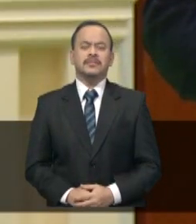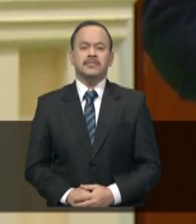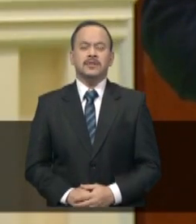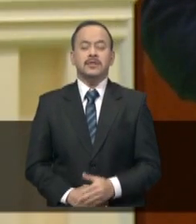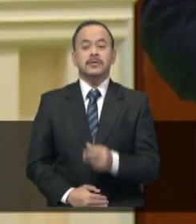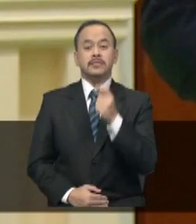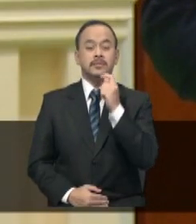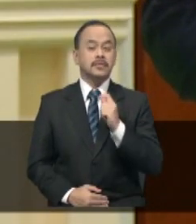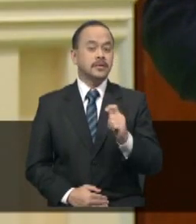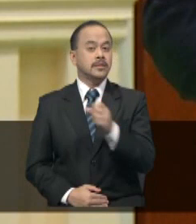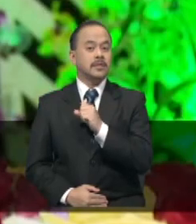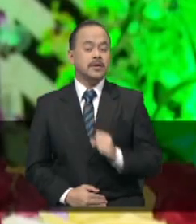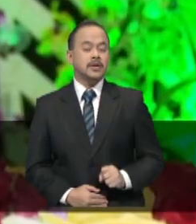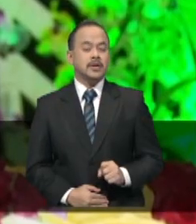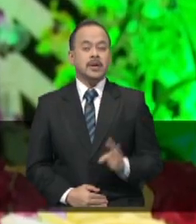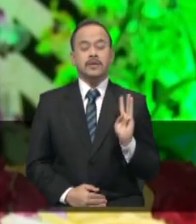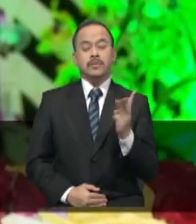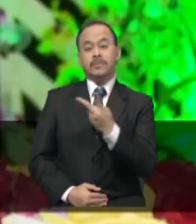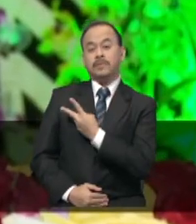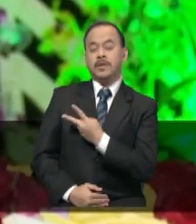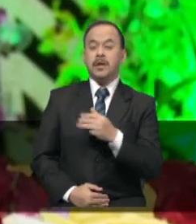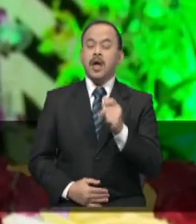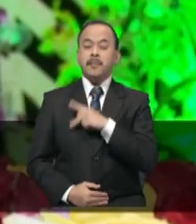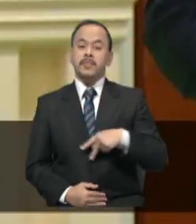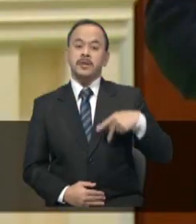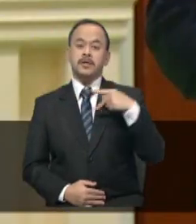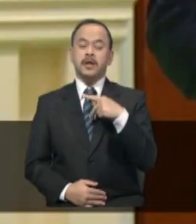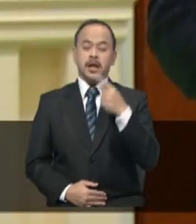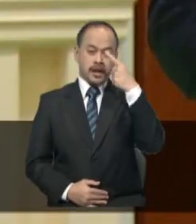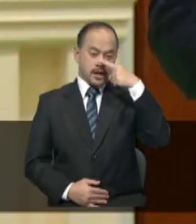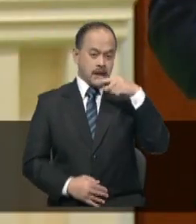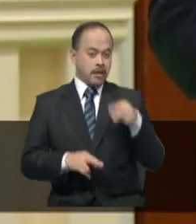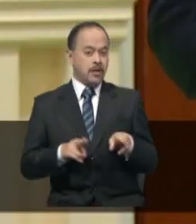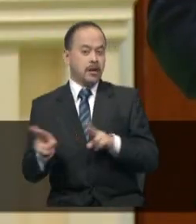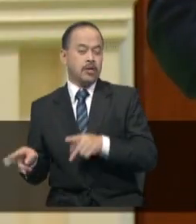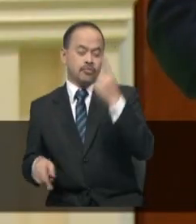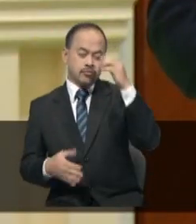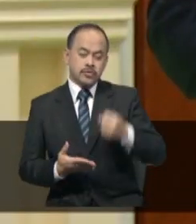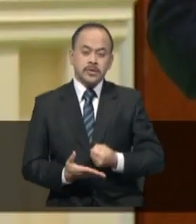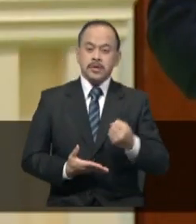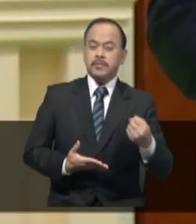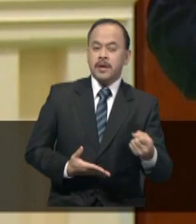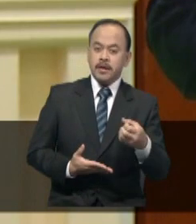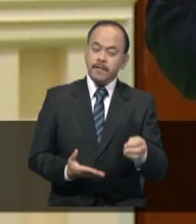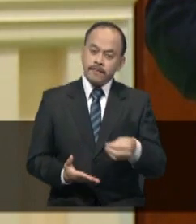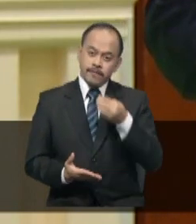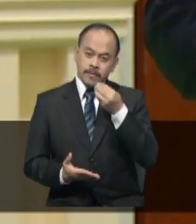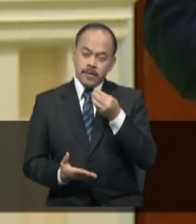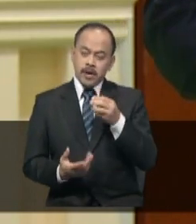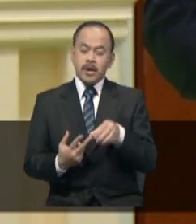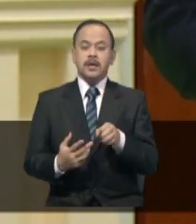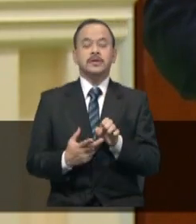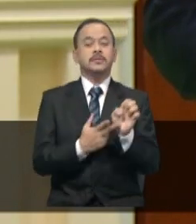appreciate Thailand's constant readiness to supply our food requirements,